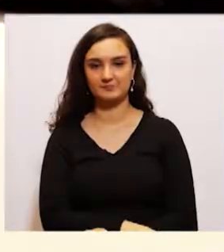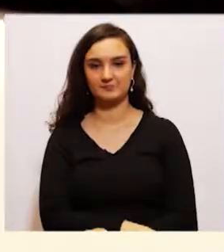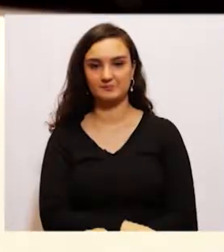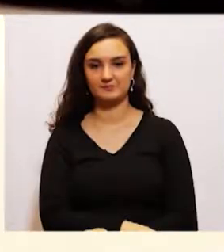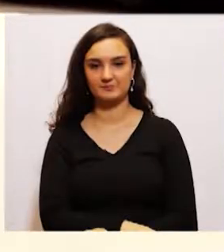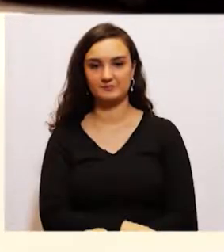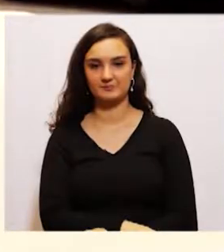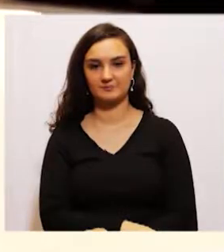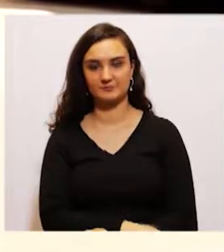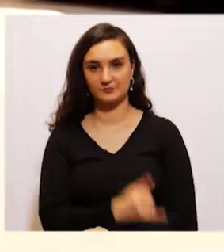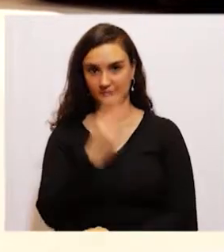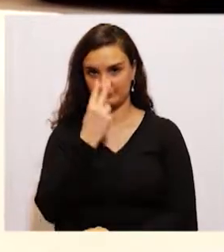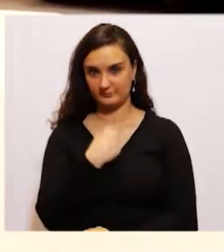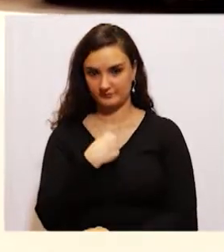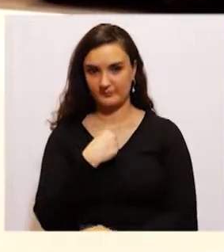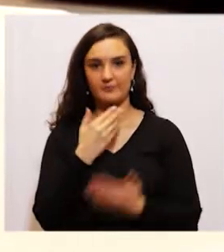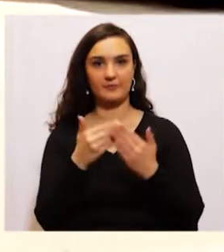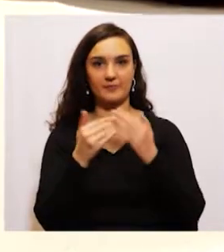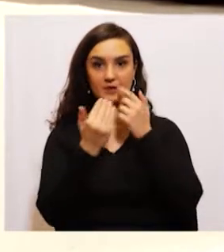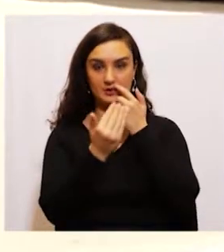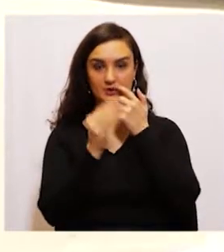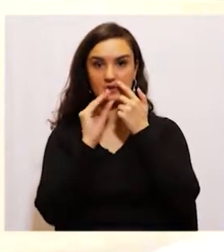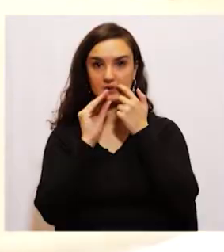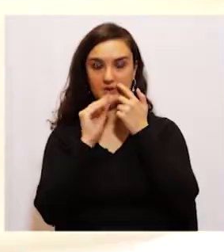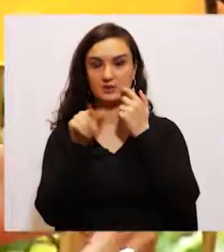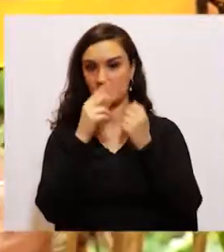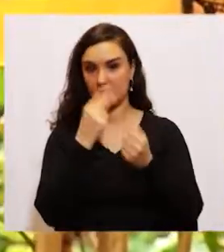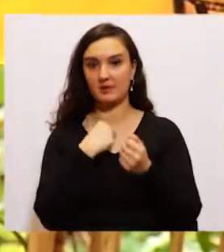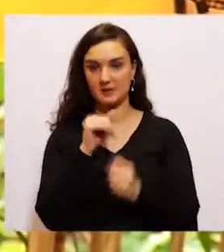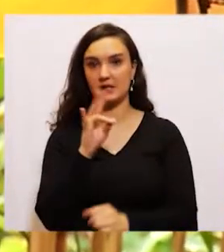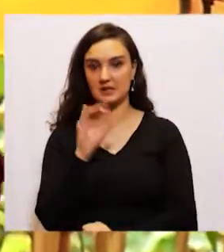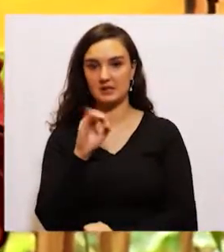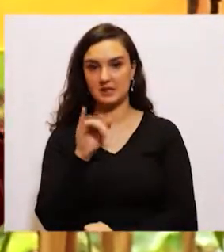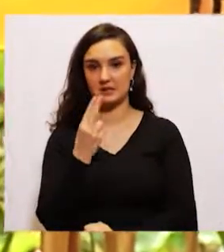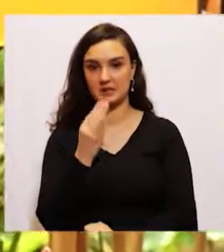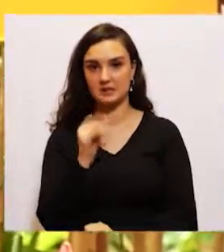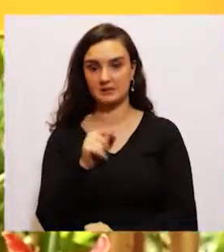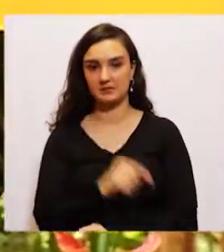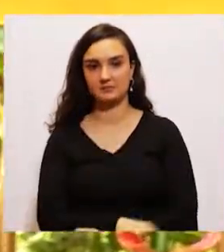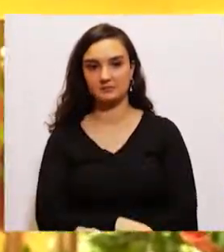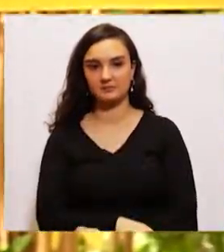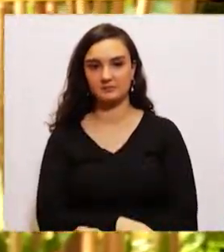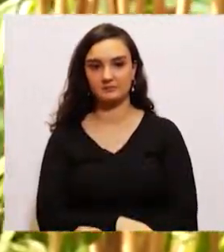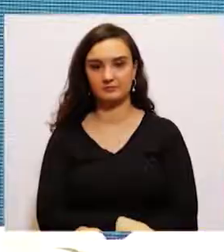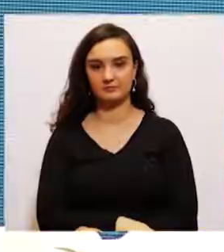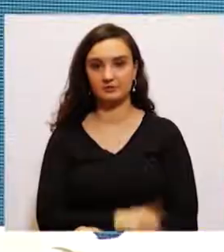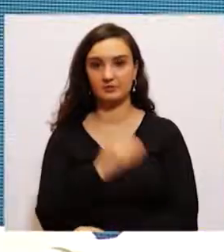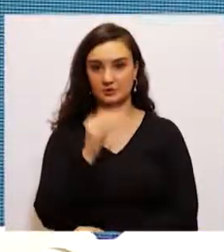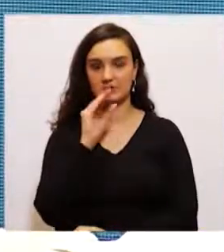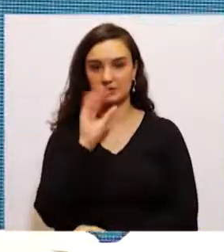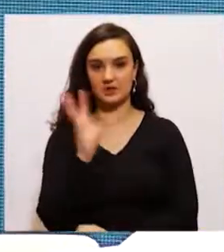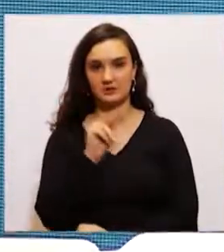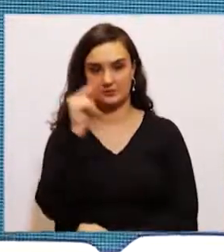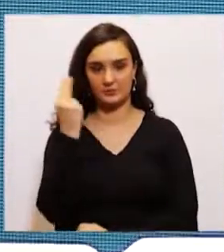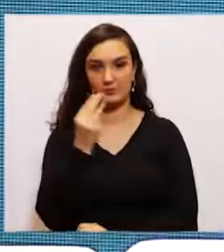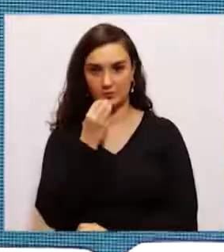რა, ახლა შემომხედე, დაუშვოთ, ეს არის შენი ძაღლი. შემომხედე ანასტასია. აი ეს არის შენი ძაღლი,